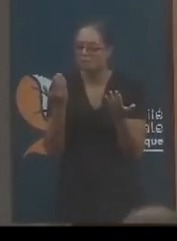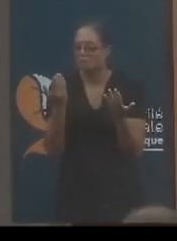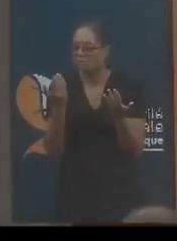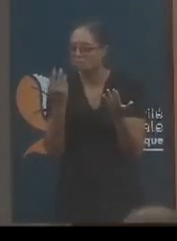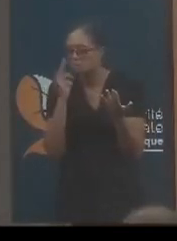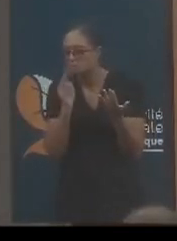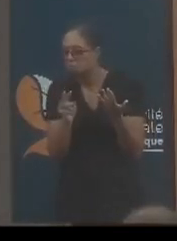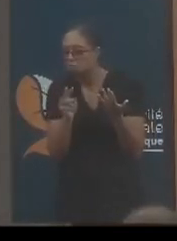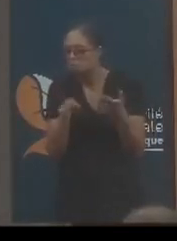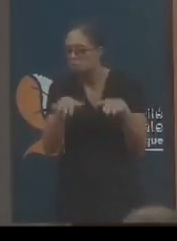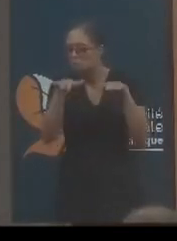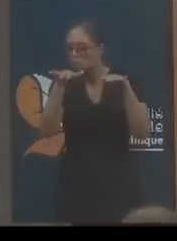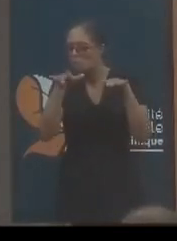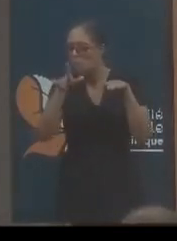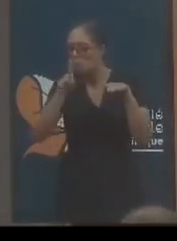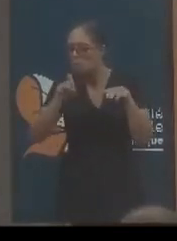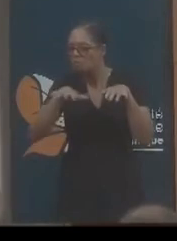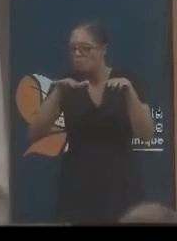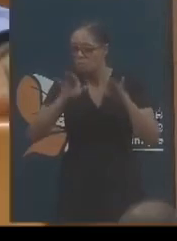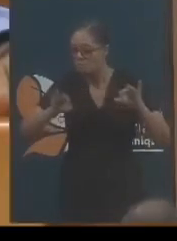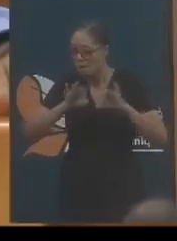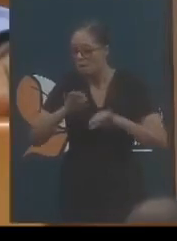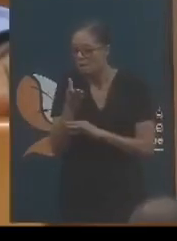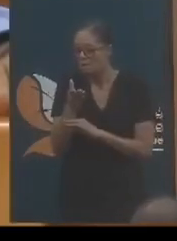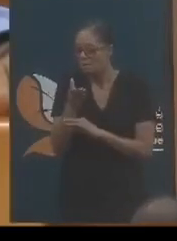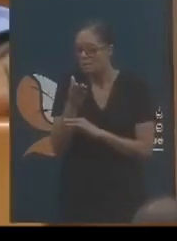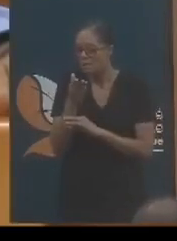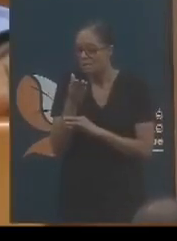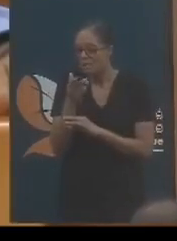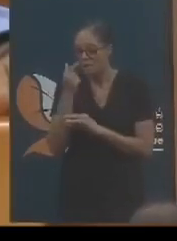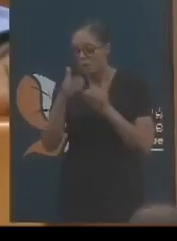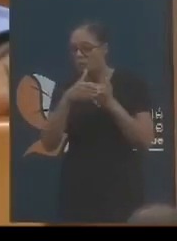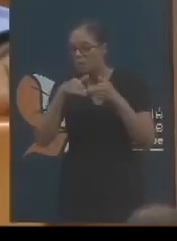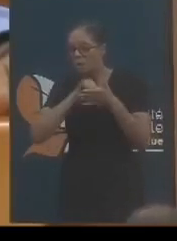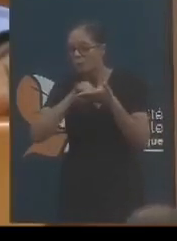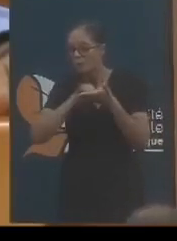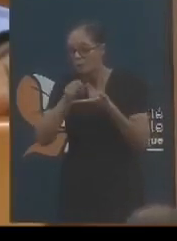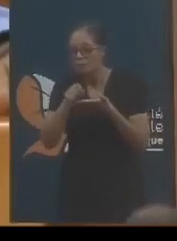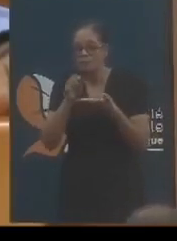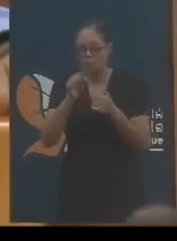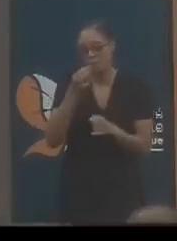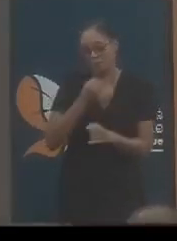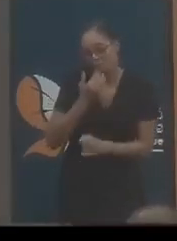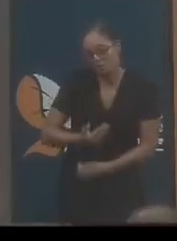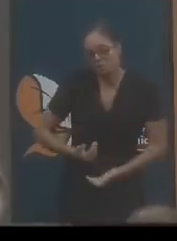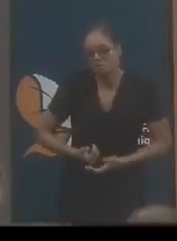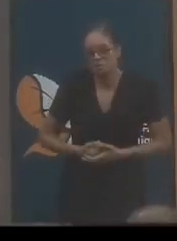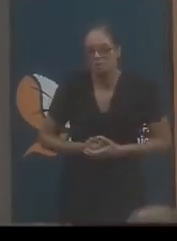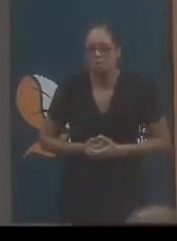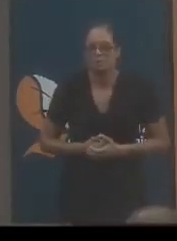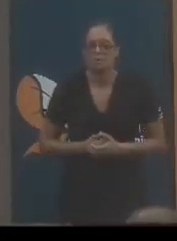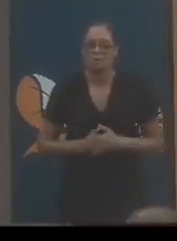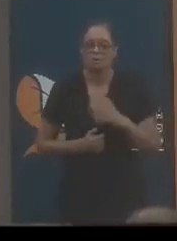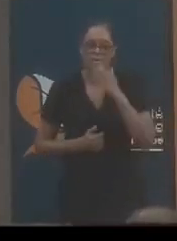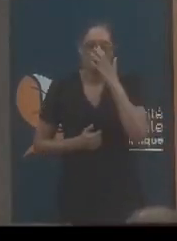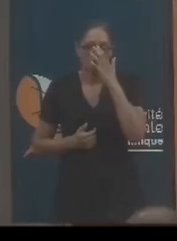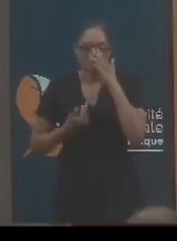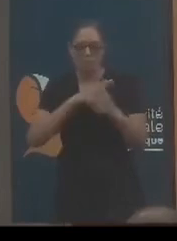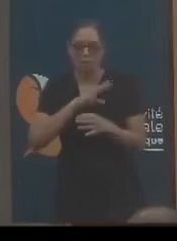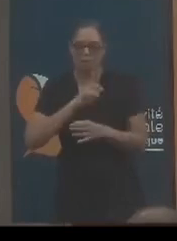Guigneron depuis un moment. Je pense que ceux qui passent par là devraient me dire un petit merci, quoi. Bon. Il fallait avoir le courage